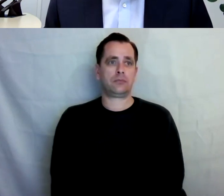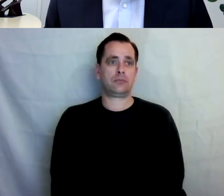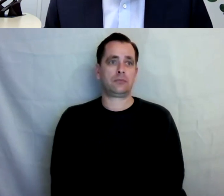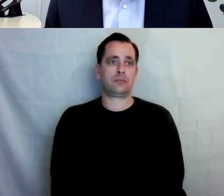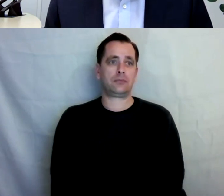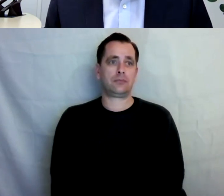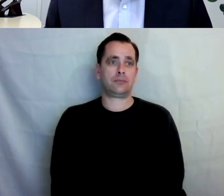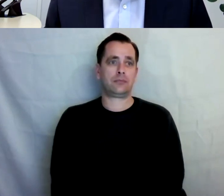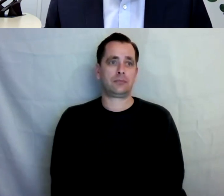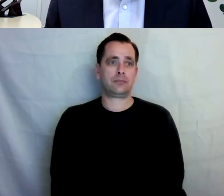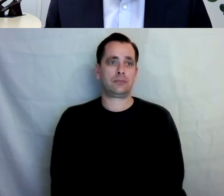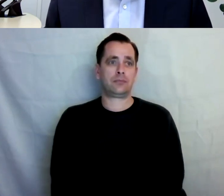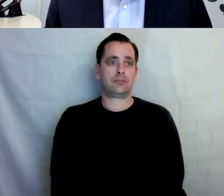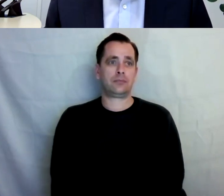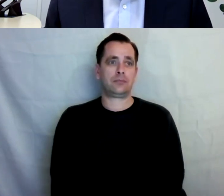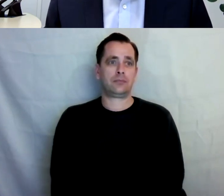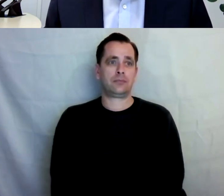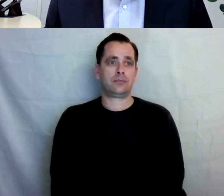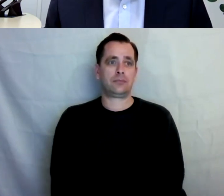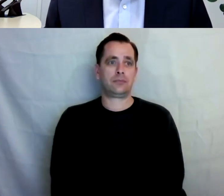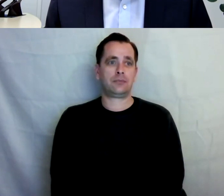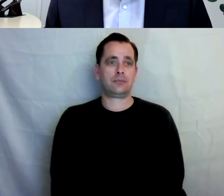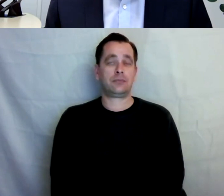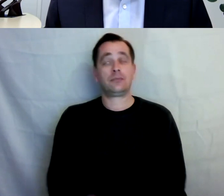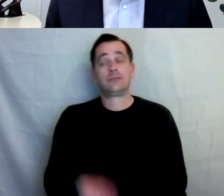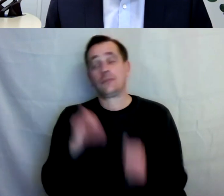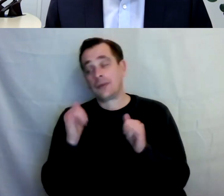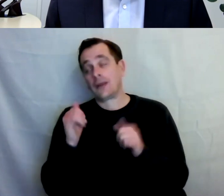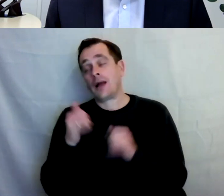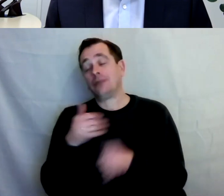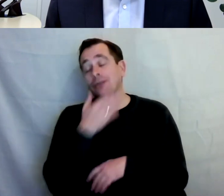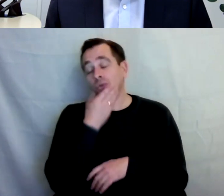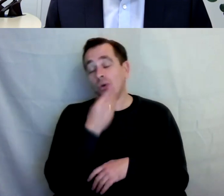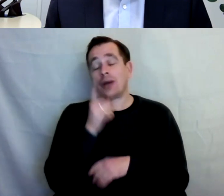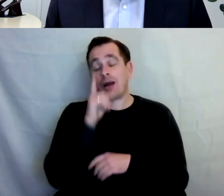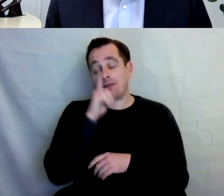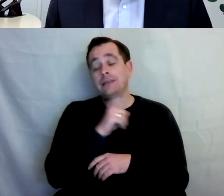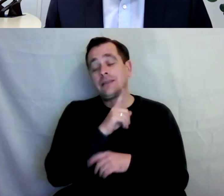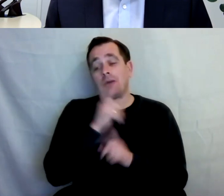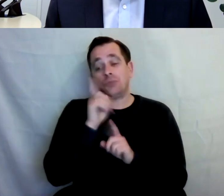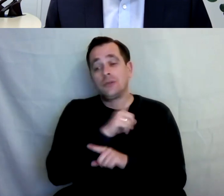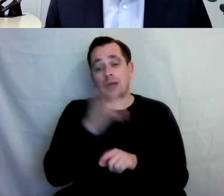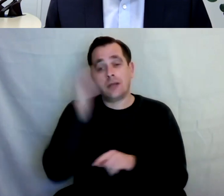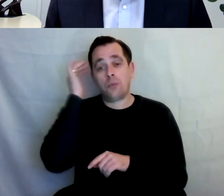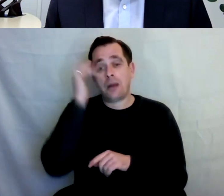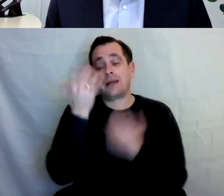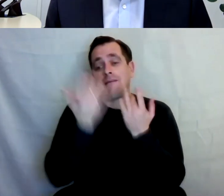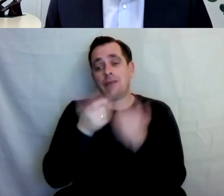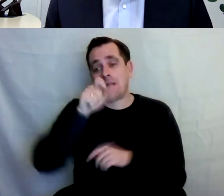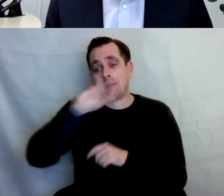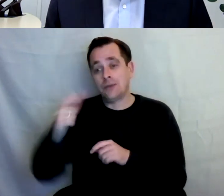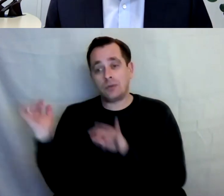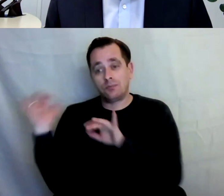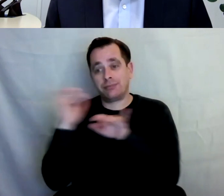Ja, wäre schön, wenn wir dann so darüber nachdenken müssen, wie viele Personen jetzt über Weihnachten in die Kirche dürfen oder nicht in die Kirche dürfen. Ich